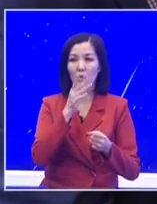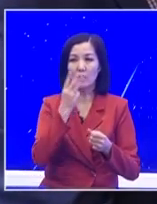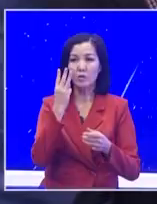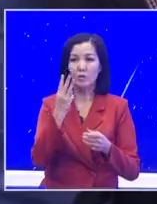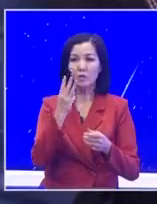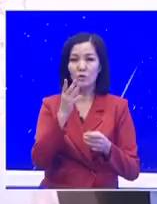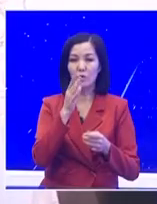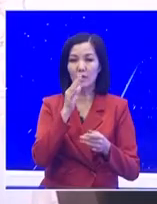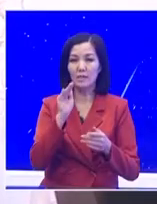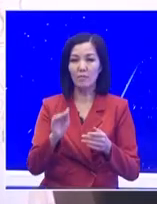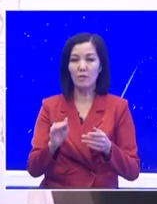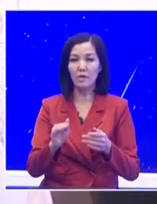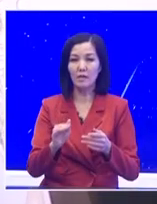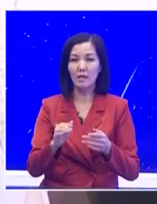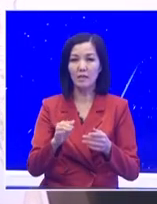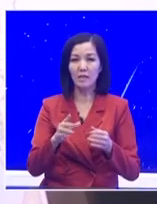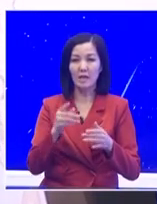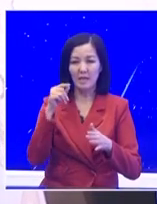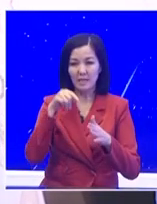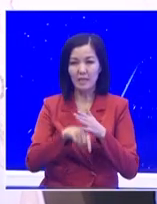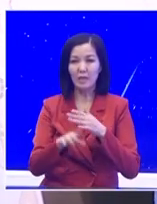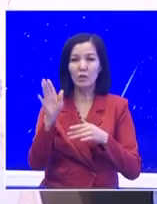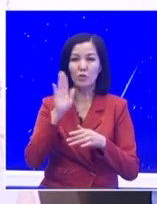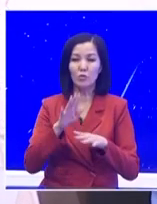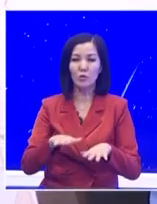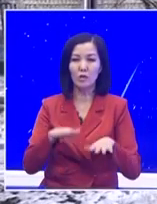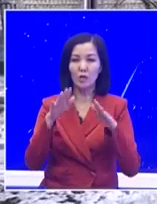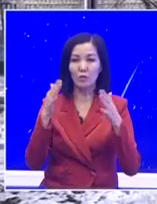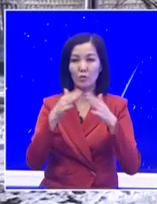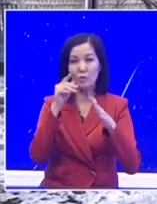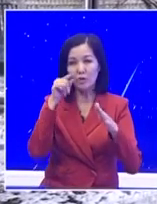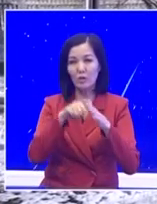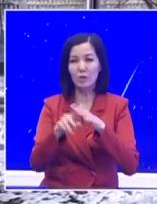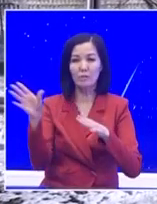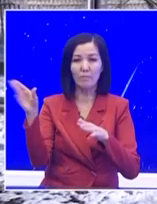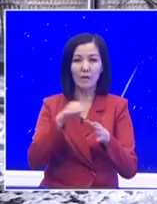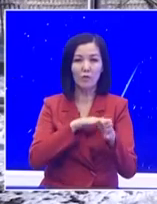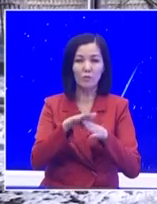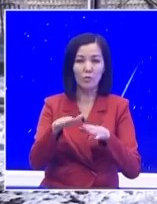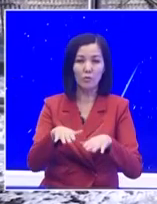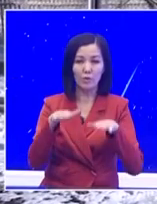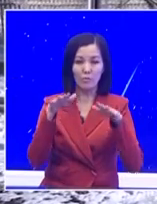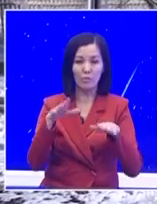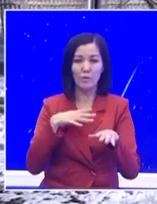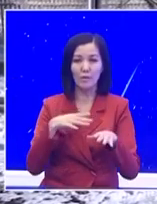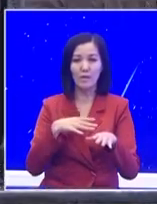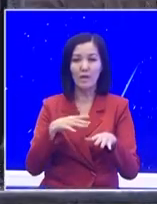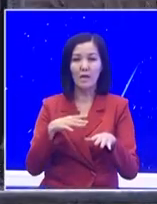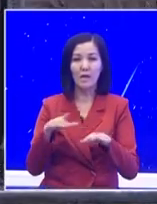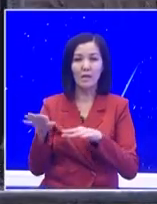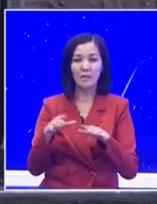3-те болатын. Тереңдігі 5 метрлік топан су олардың да баспаналарын түгел басып кірген. Шарасыздан естері